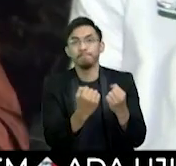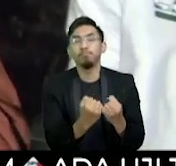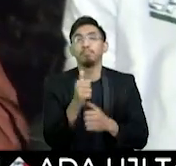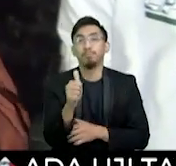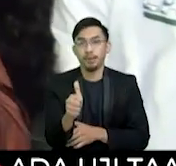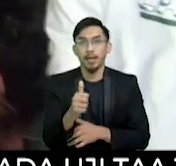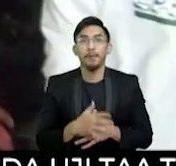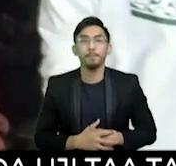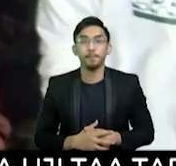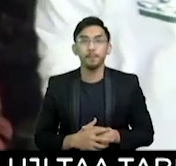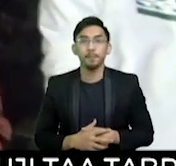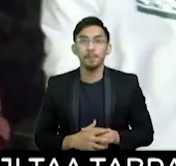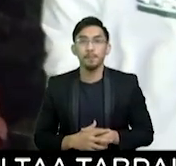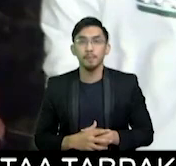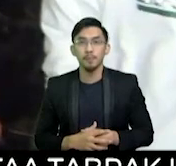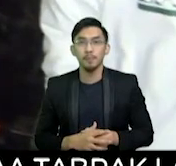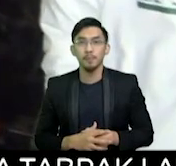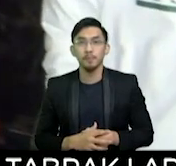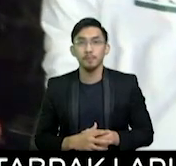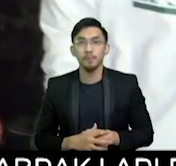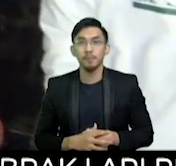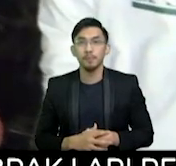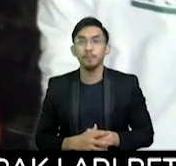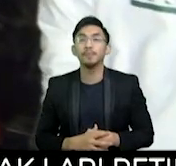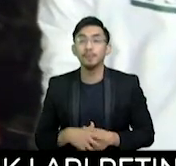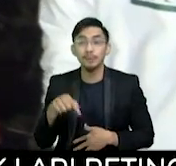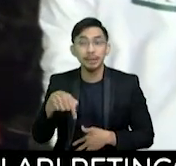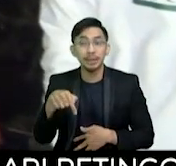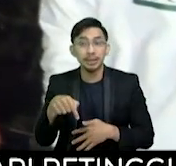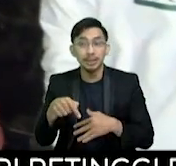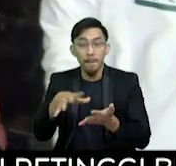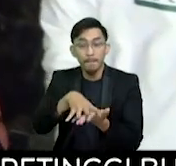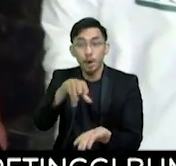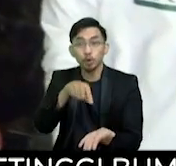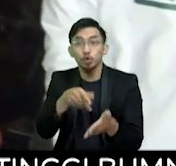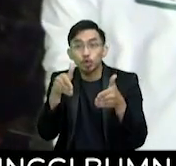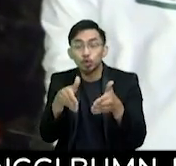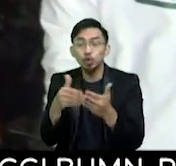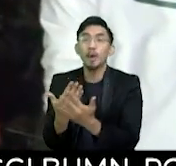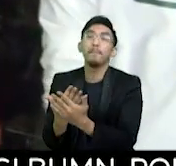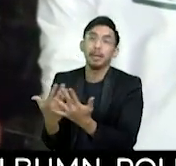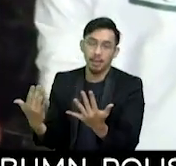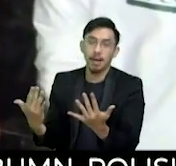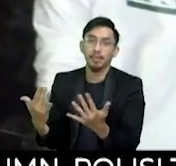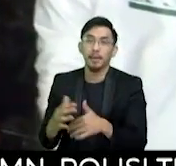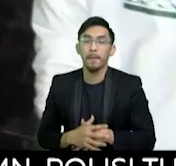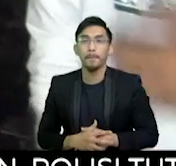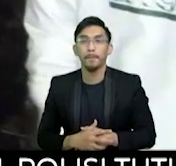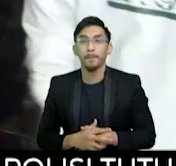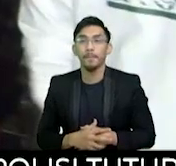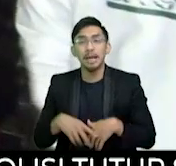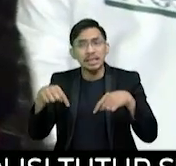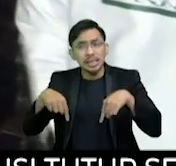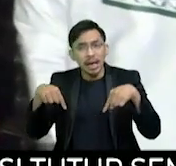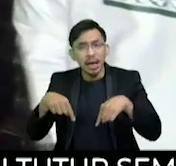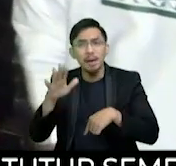menyiapkan posko bencana dan juga mengidentifikasi korban